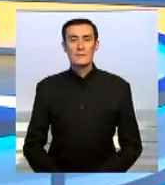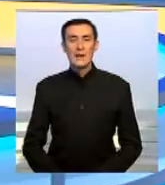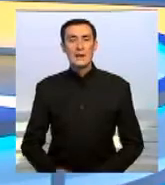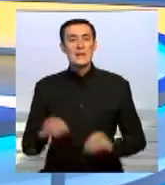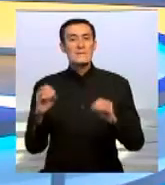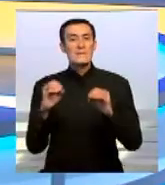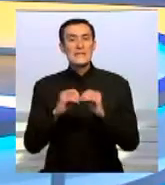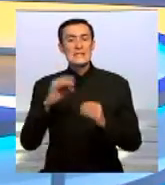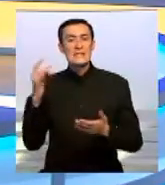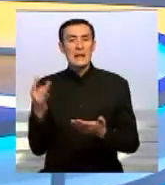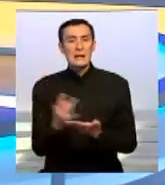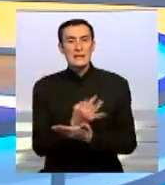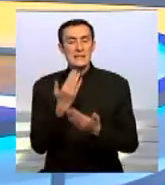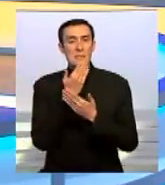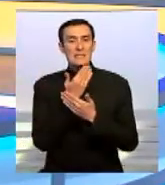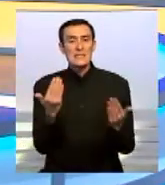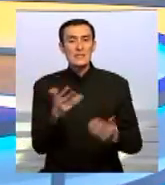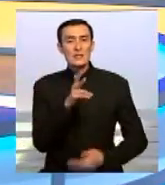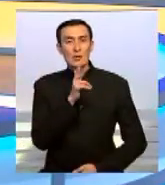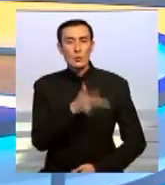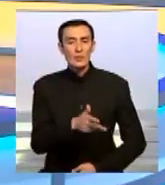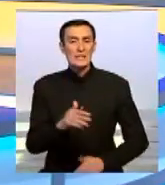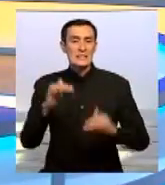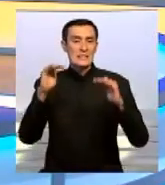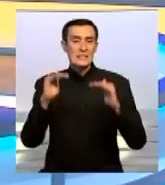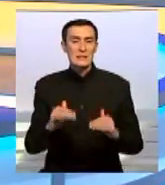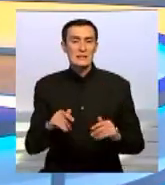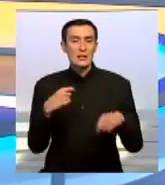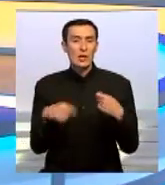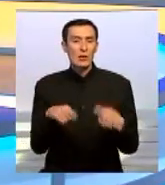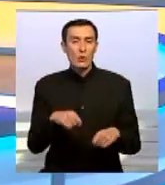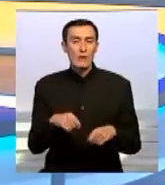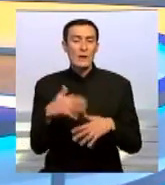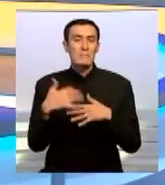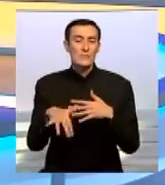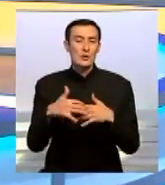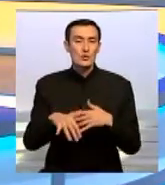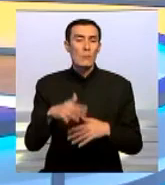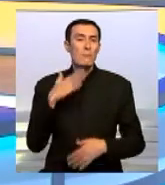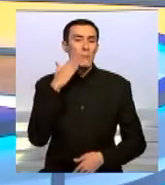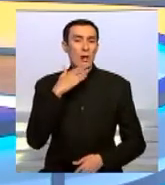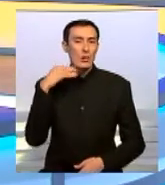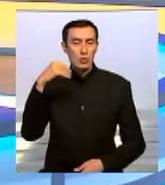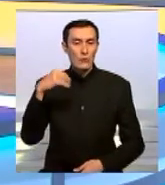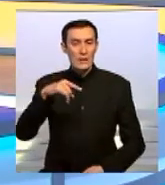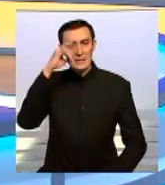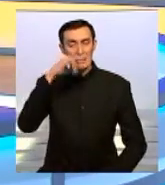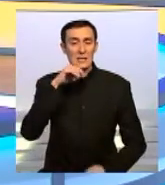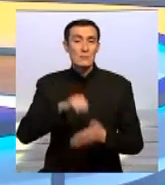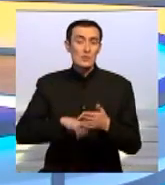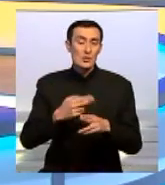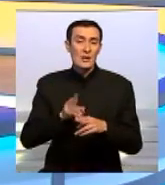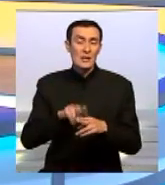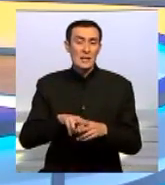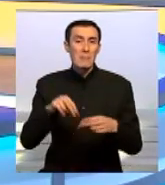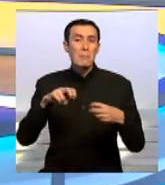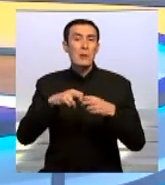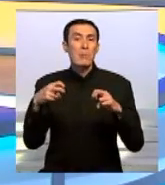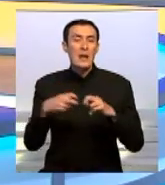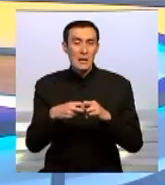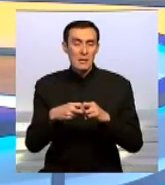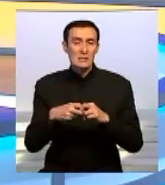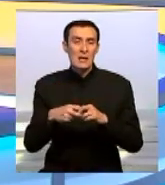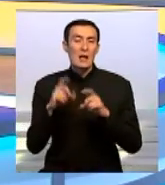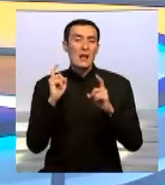В 10 раз за последние 3 года снизился товарооборот между Молдовой и Казахстаном. И вот основные причины – это проблемы с